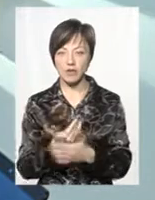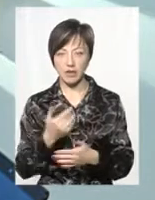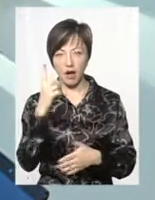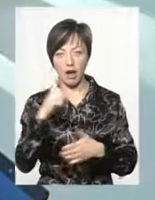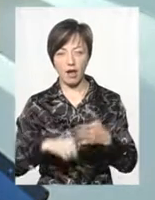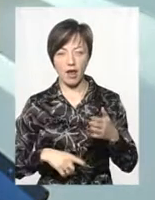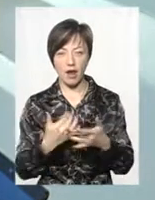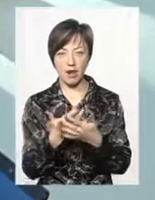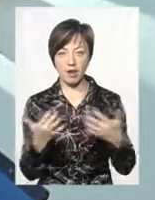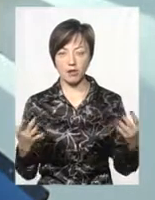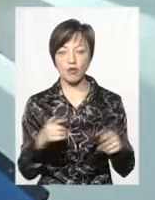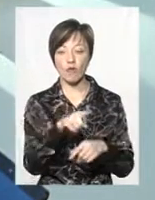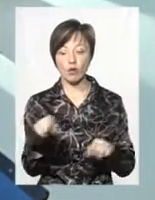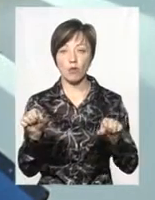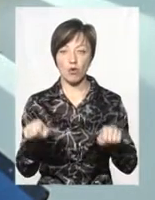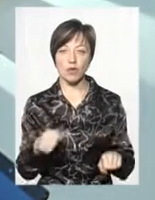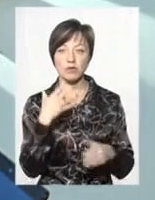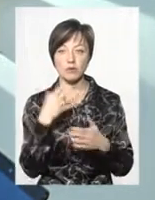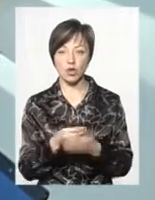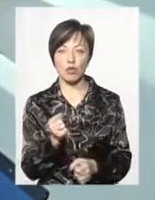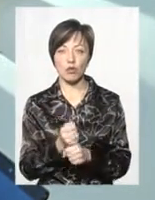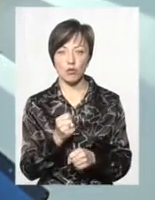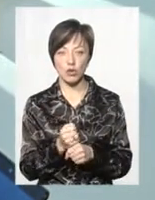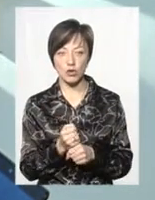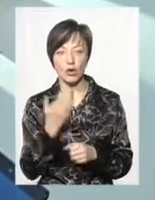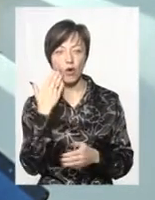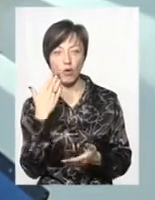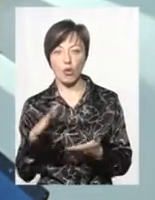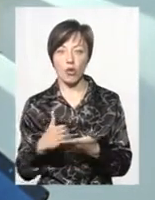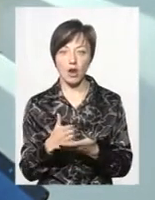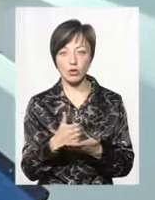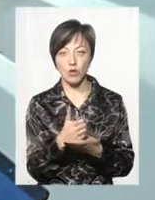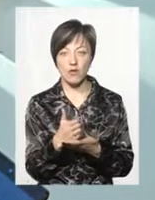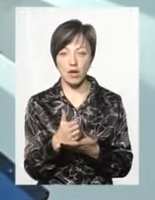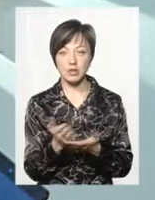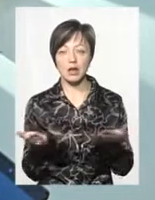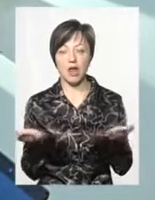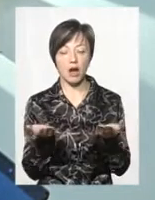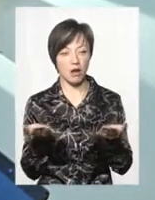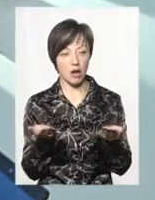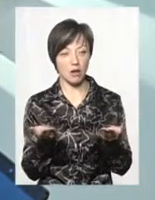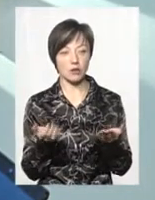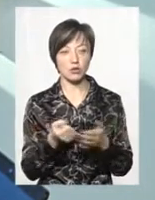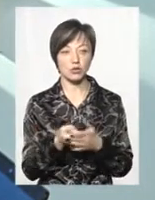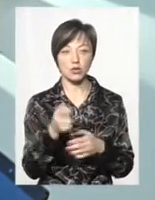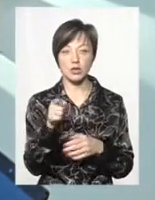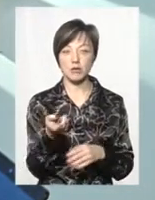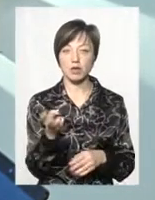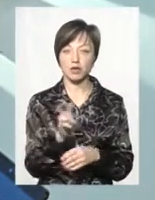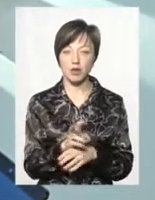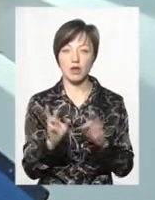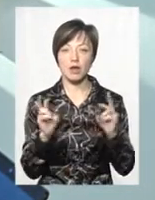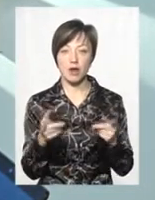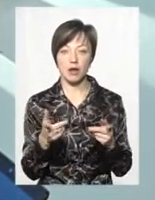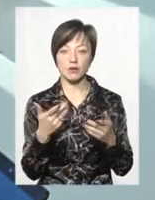вони могли в своїй роботі хоч орієнтуватися, яка до них, хто до них прийшов і